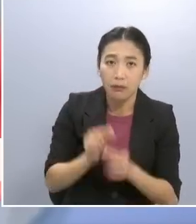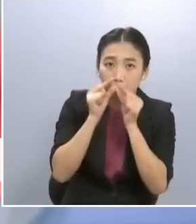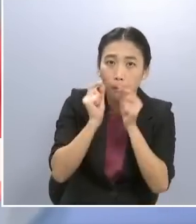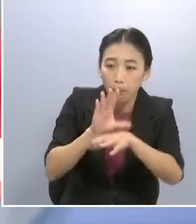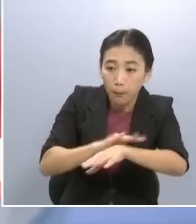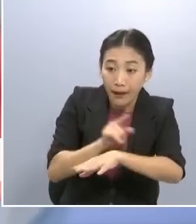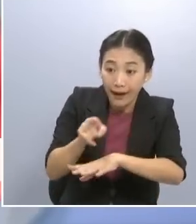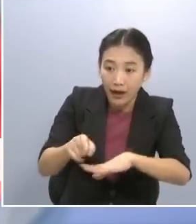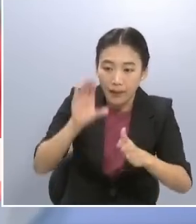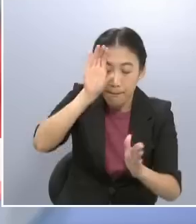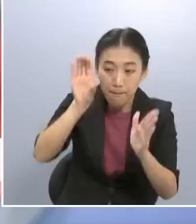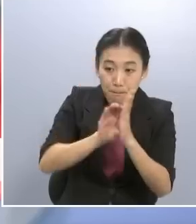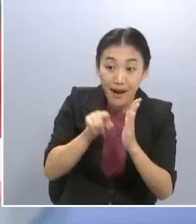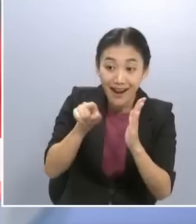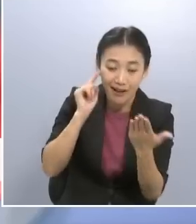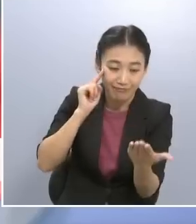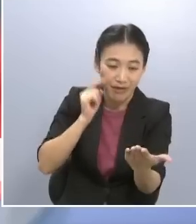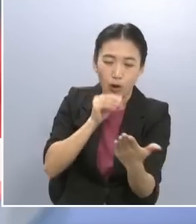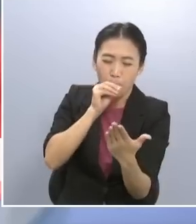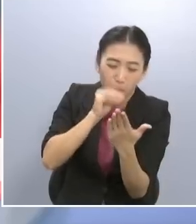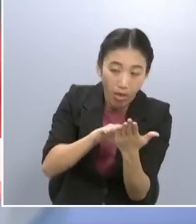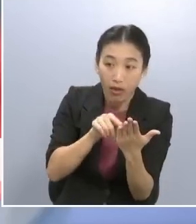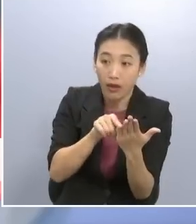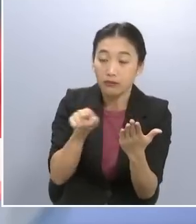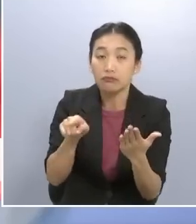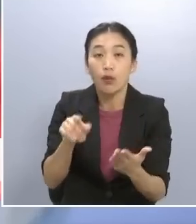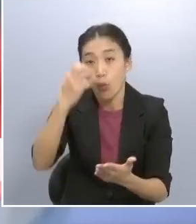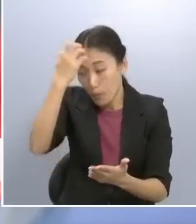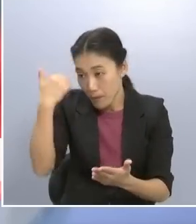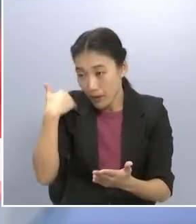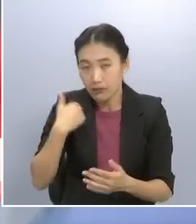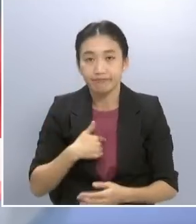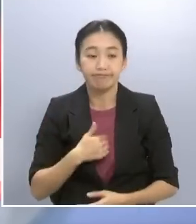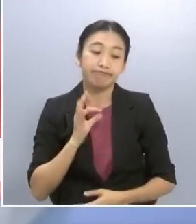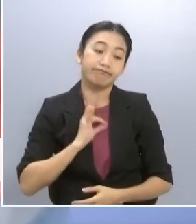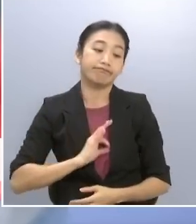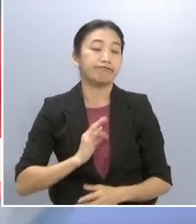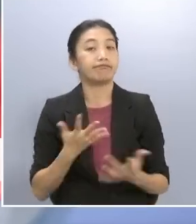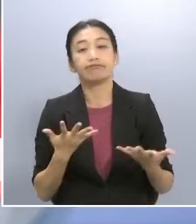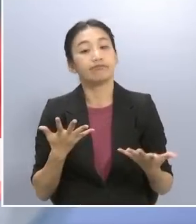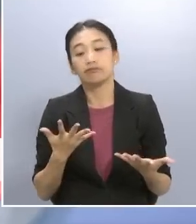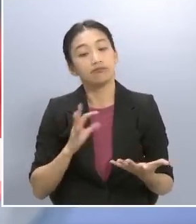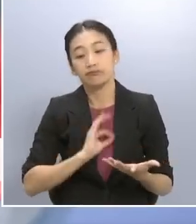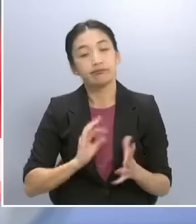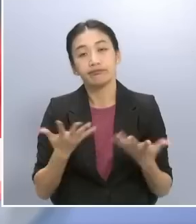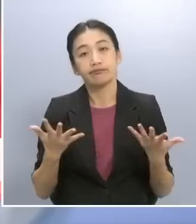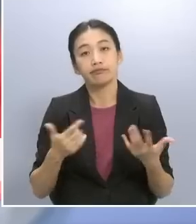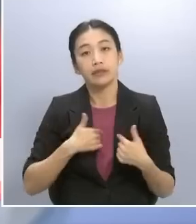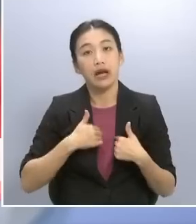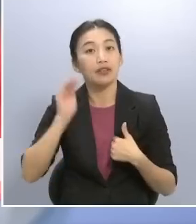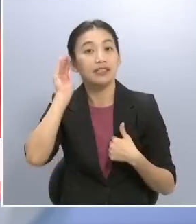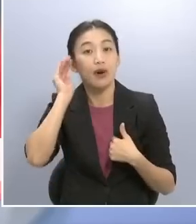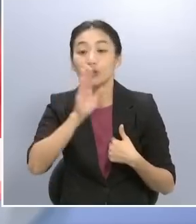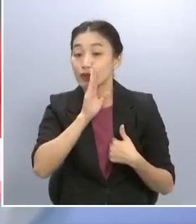มตัวเรารู้สึกแบบโกรธไหมคะที่เขาทำแบบนั ้ น ไม่รู้สึกอะไรเลยไม่รู้สึกอะไรเลยผมเชื่อว่าเวลาเขาเจอคุณเ